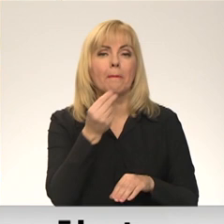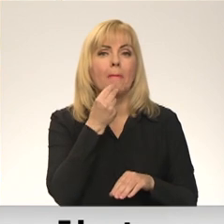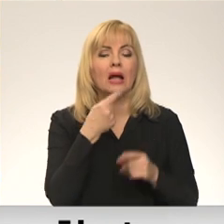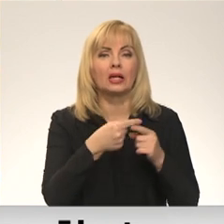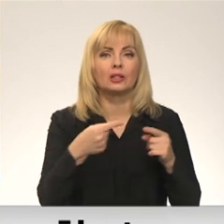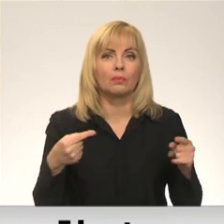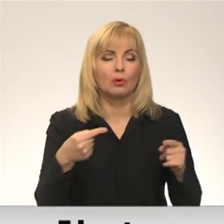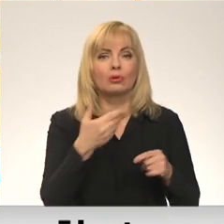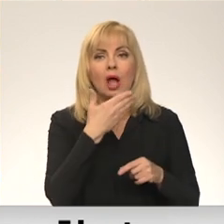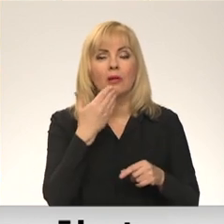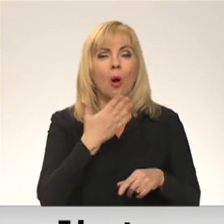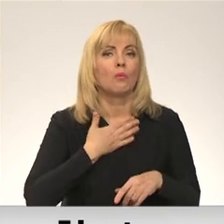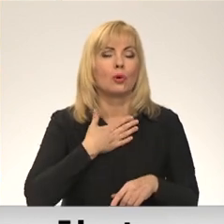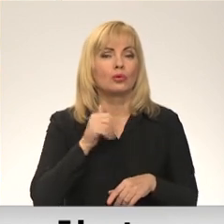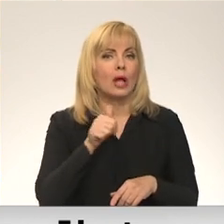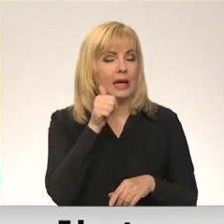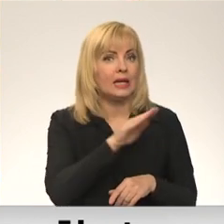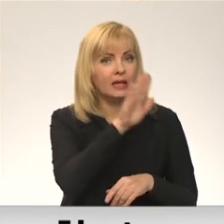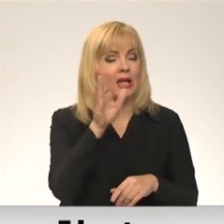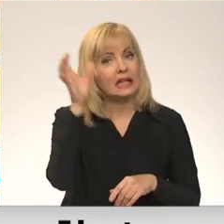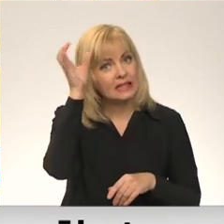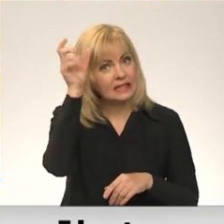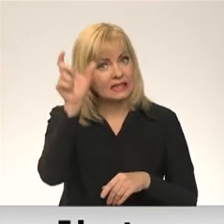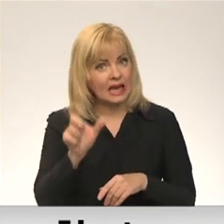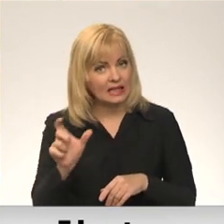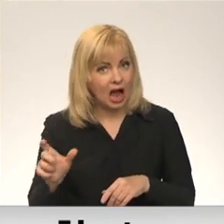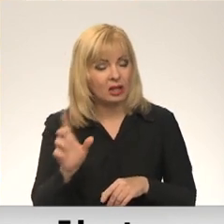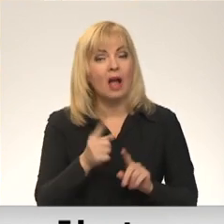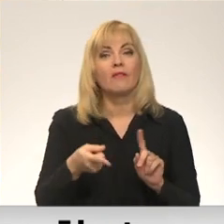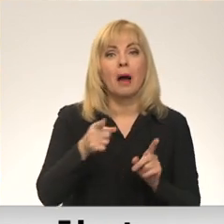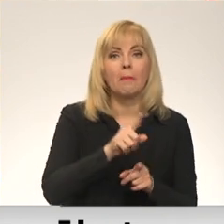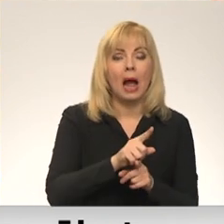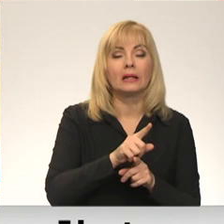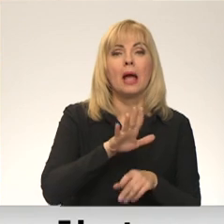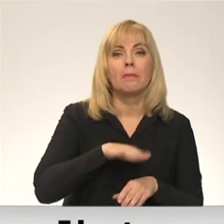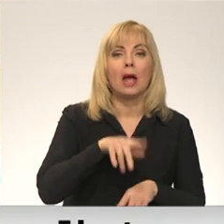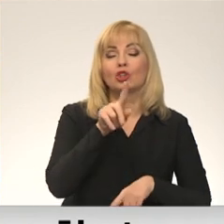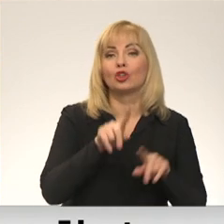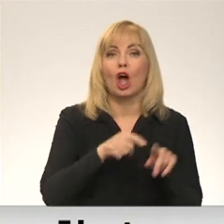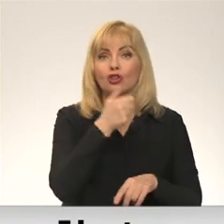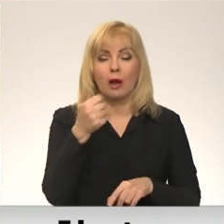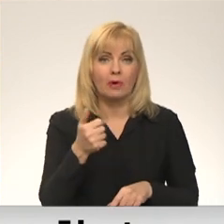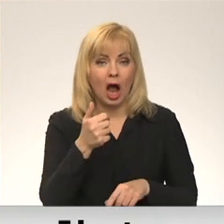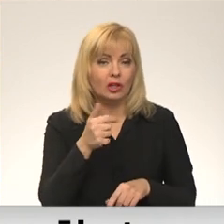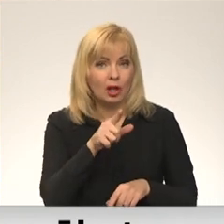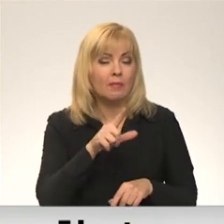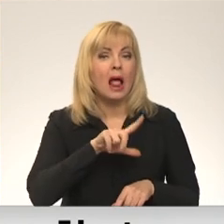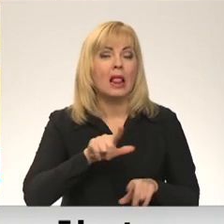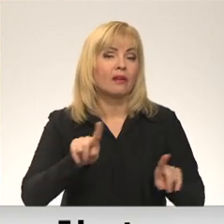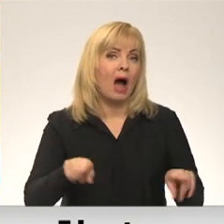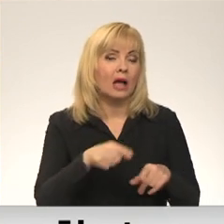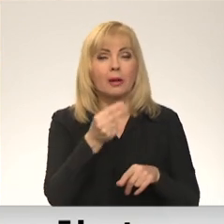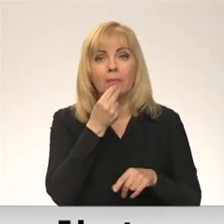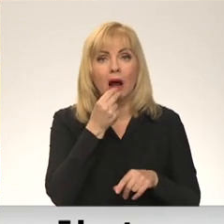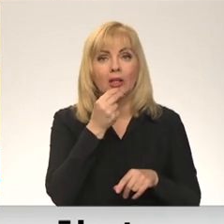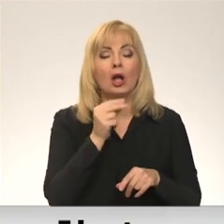pagaidām vēl nav mūsu ikdiena. Taču zinātnieki uzsver, ka tas var mainīties jau pēc dažiem gadiem. Attīstīt pārtikas ražošanu ar